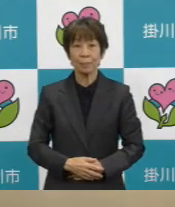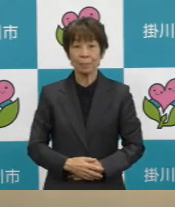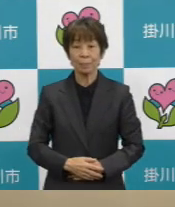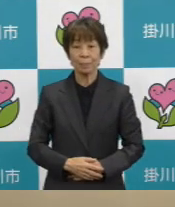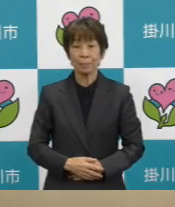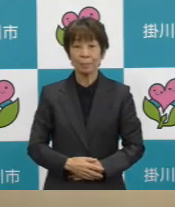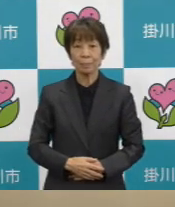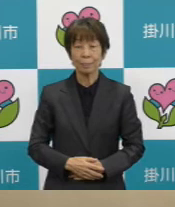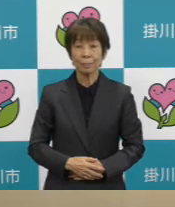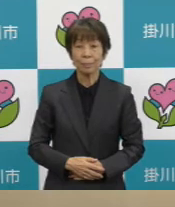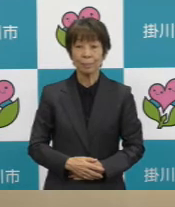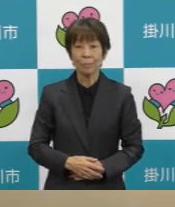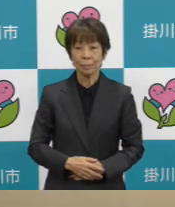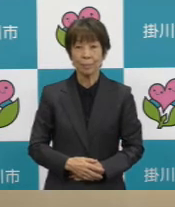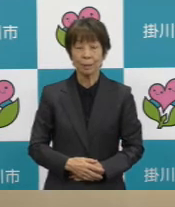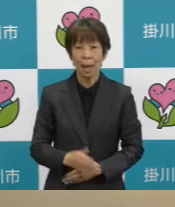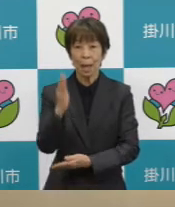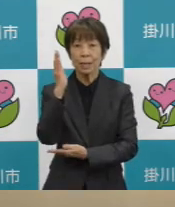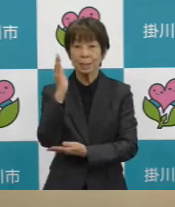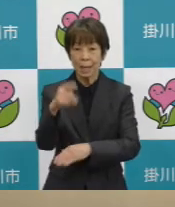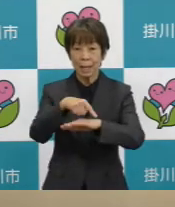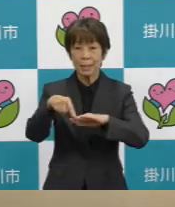政策決定の場に、